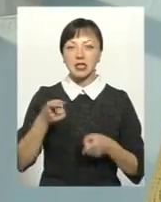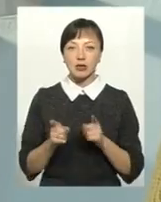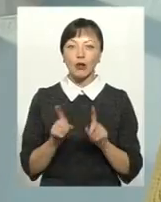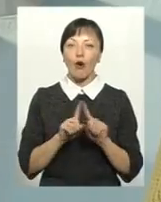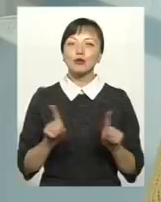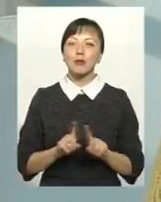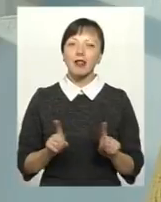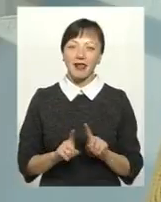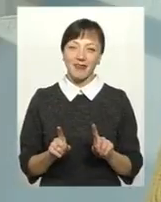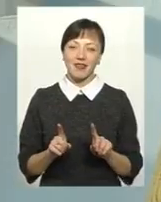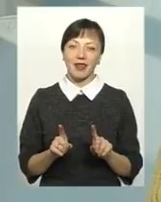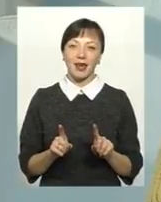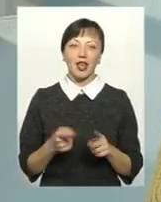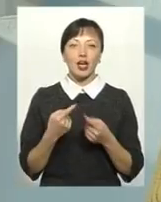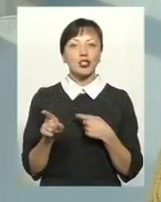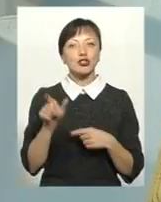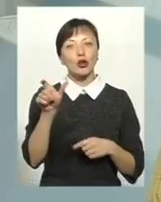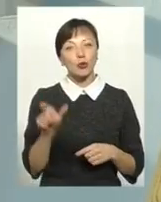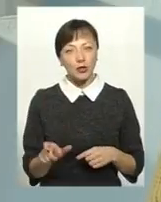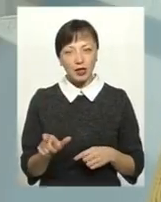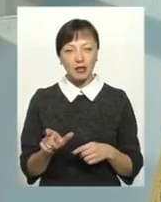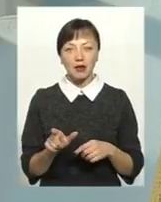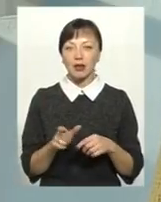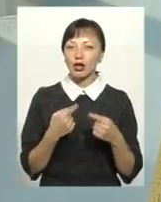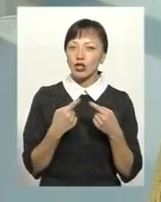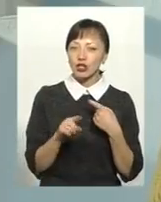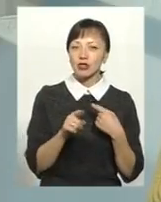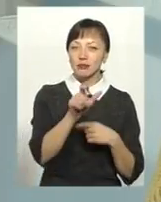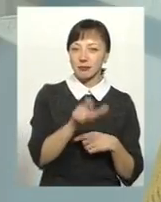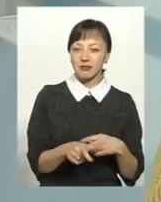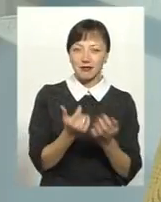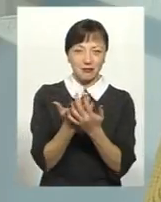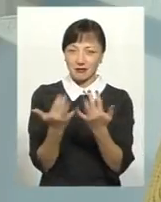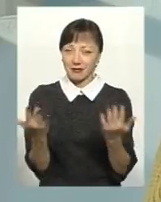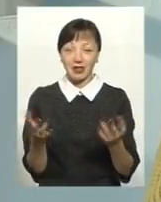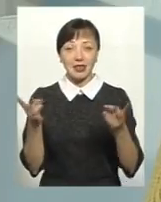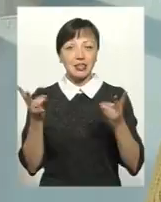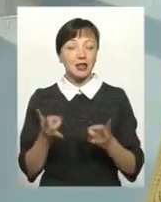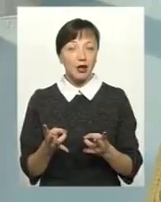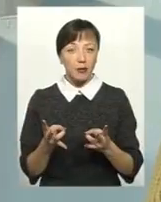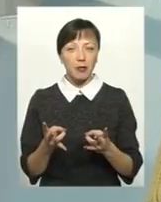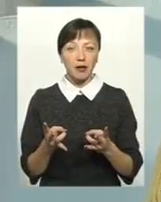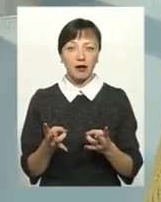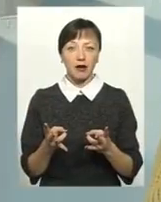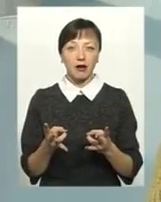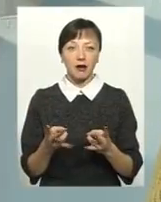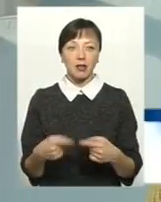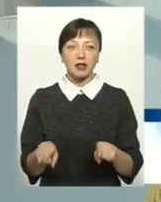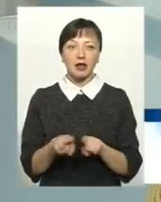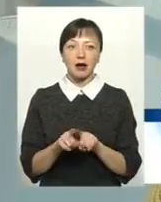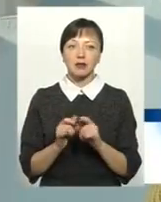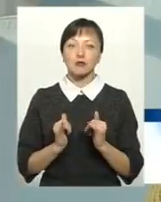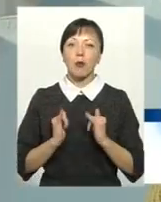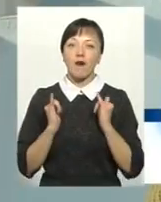особливі, інша людина інакша, інша інакша. І тому треба, знаєте, так з